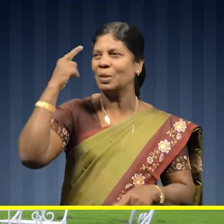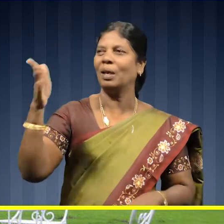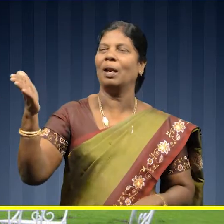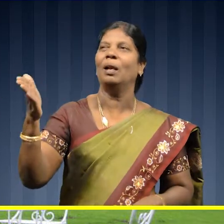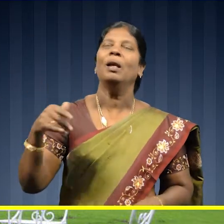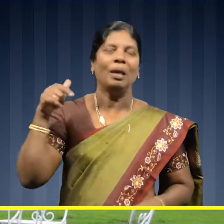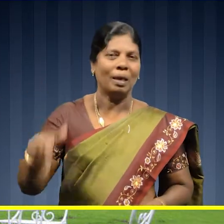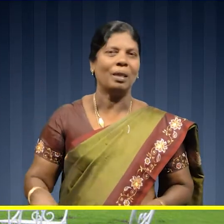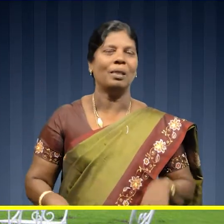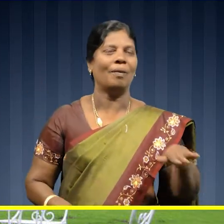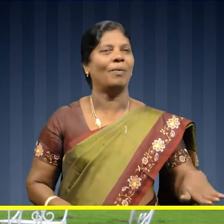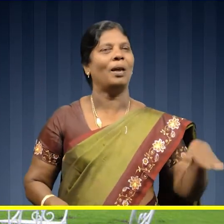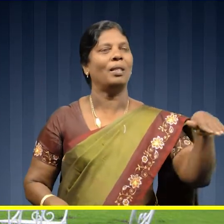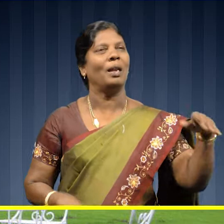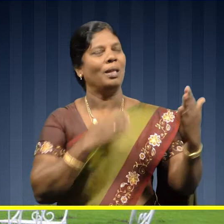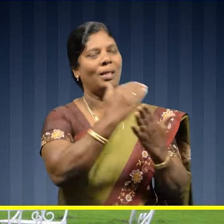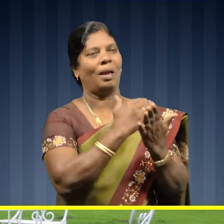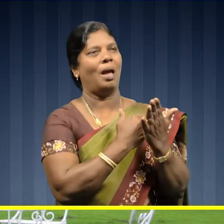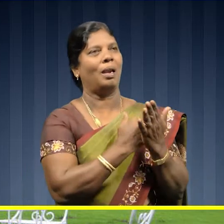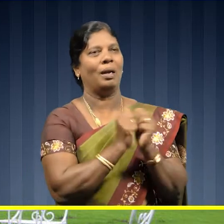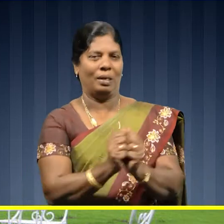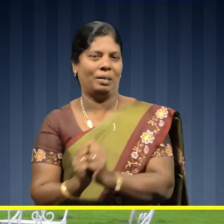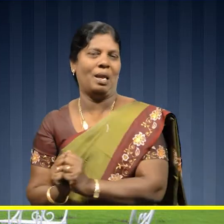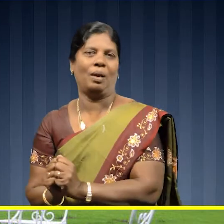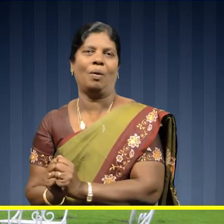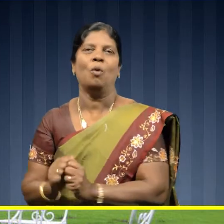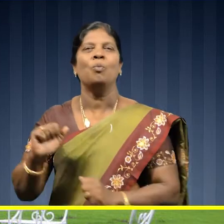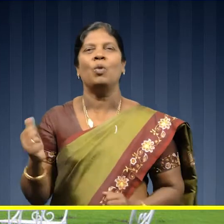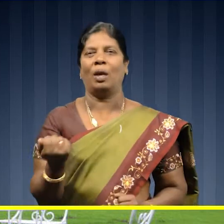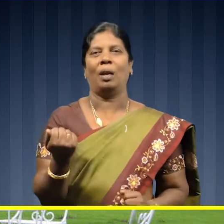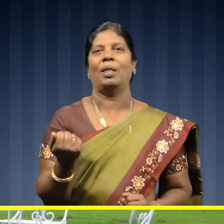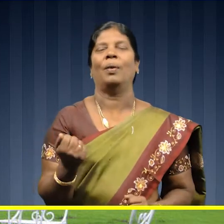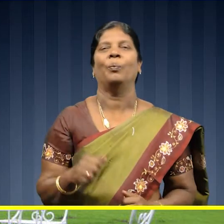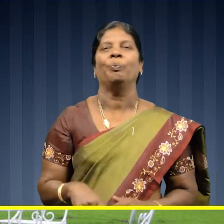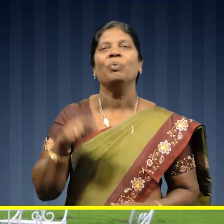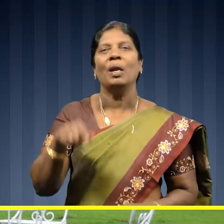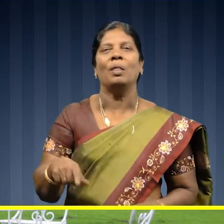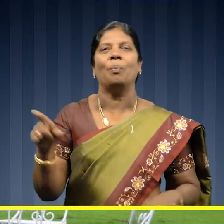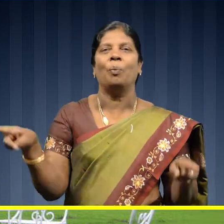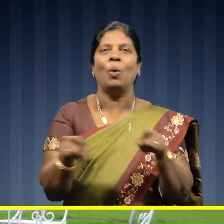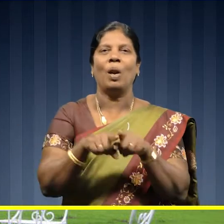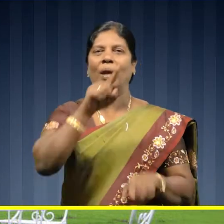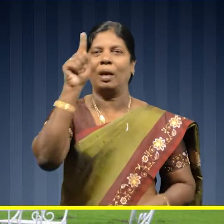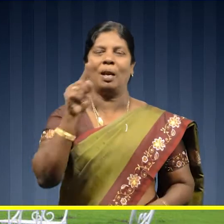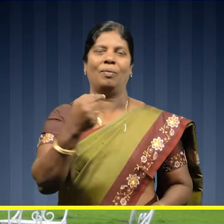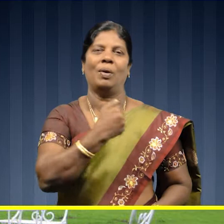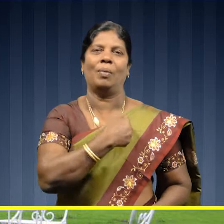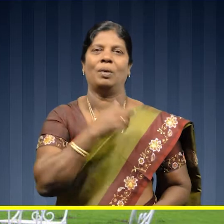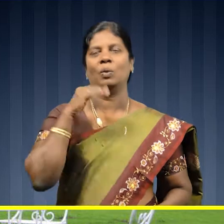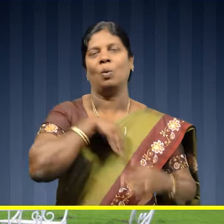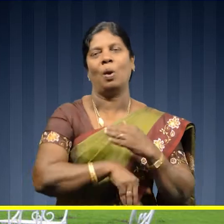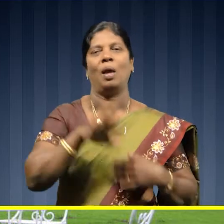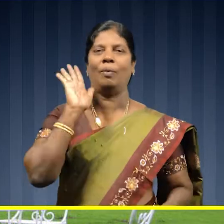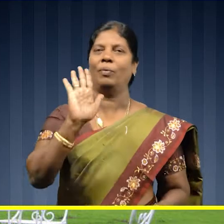இருக்கிறதே, இந்த வயதில் கூட இப்படிப்பட்ட காரியங்களை இவர்களால் செய்ய முடிகிறதே, இப்படி கேள்விகள்